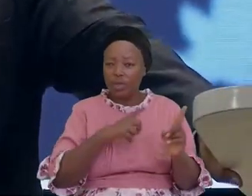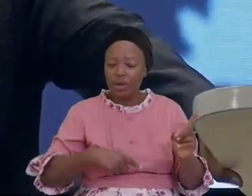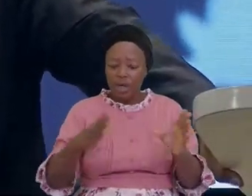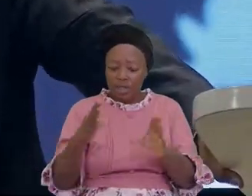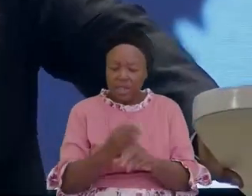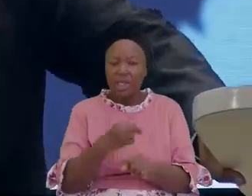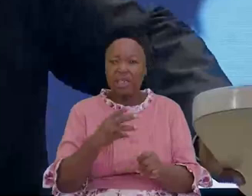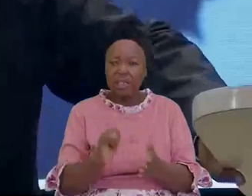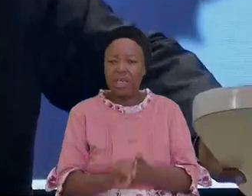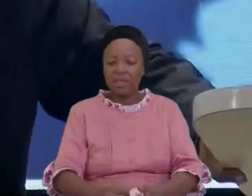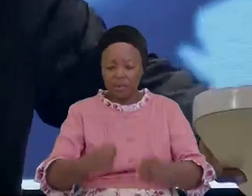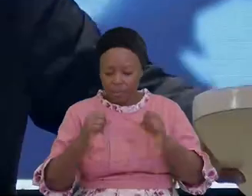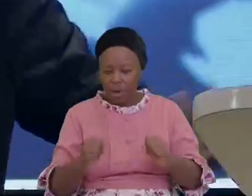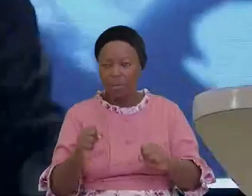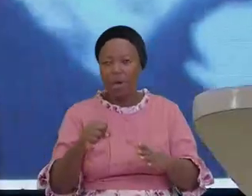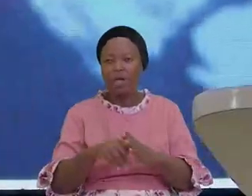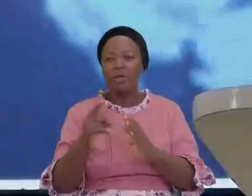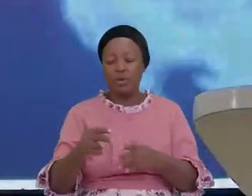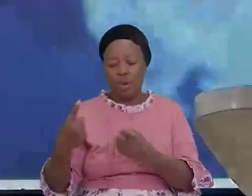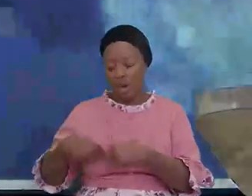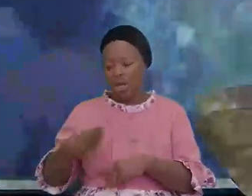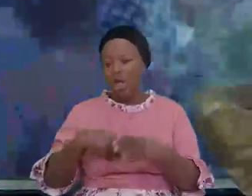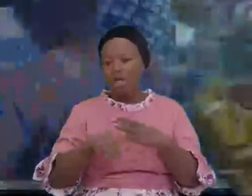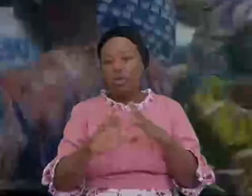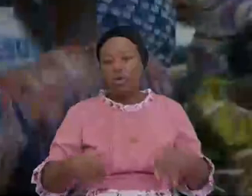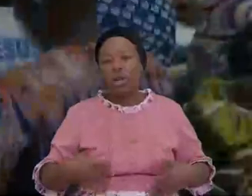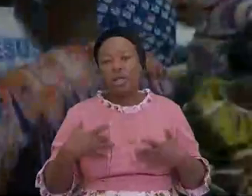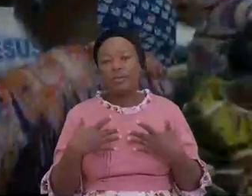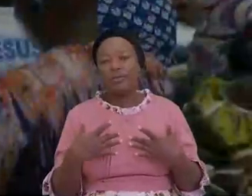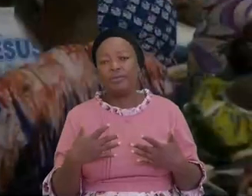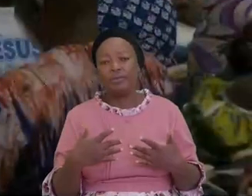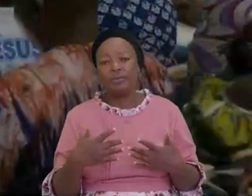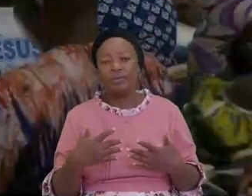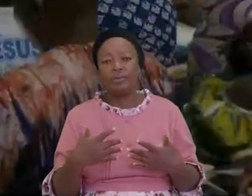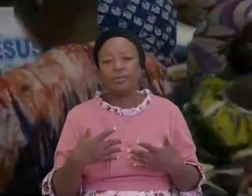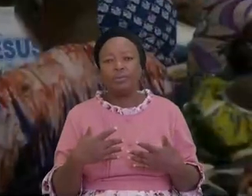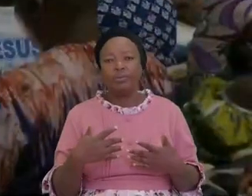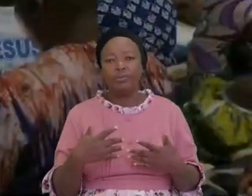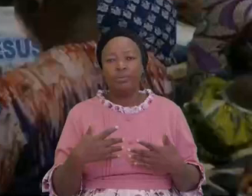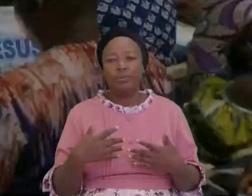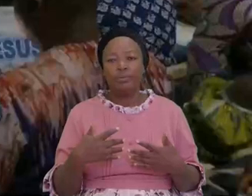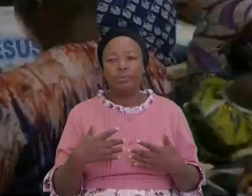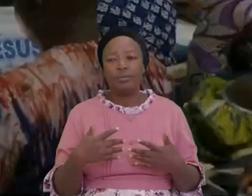Seigneur a de suprématie dans ton cœur et dans ta vie.